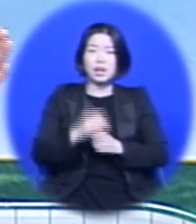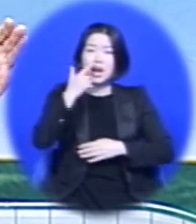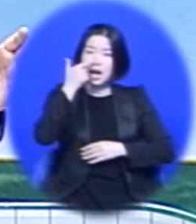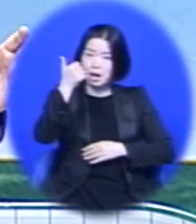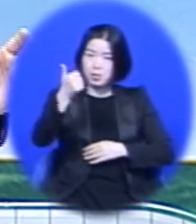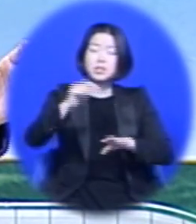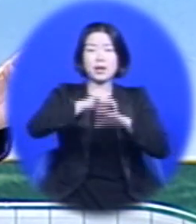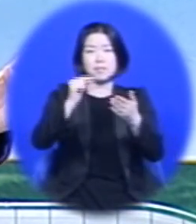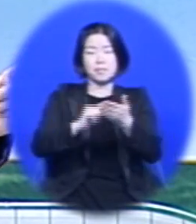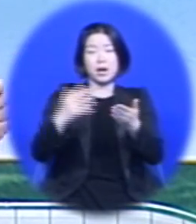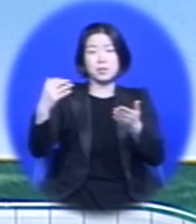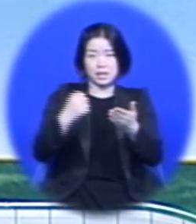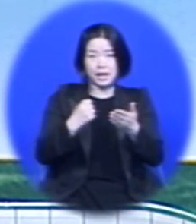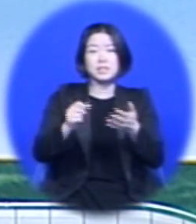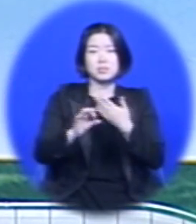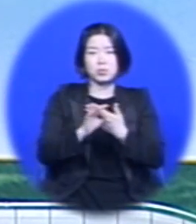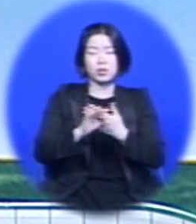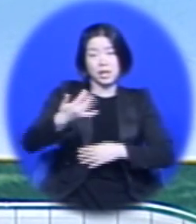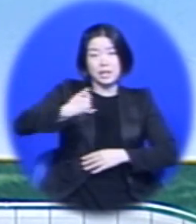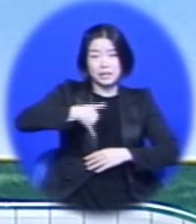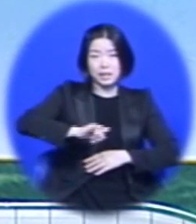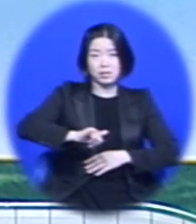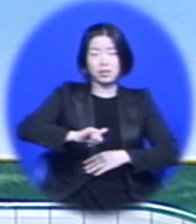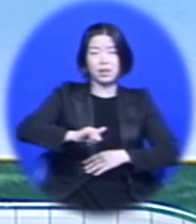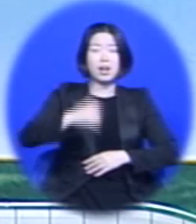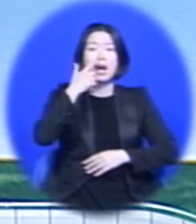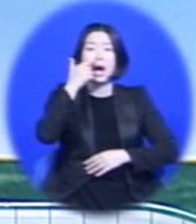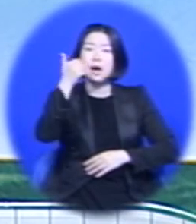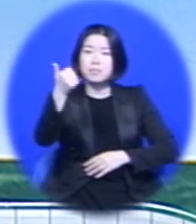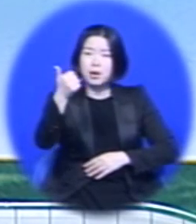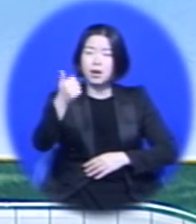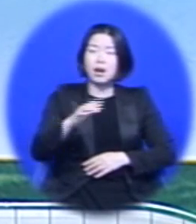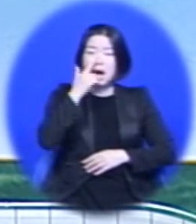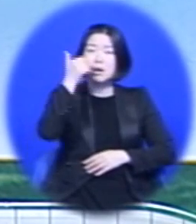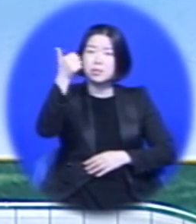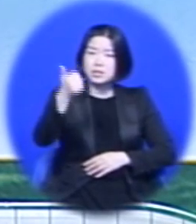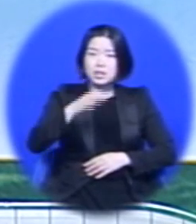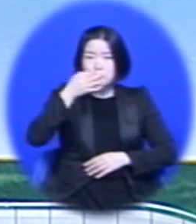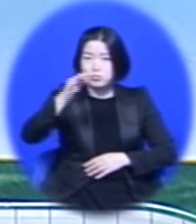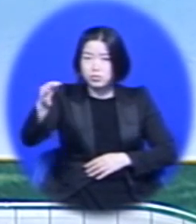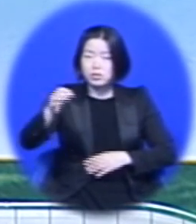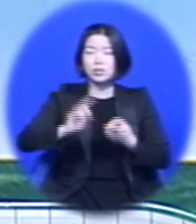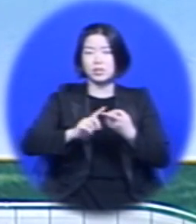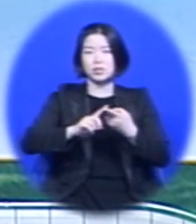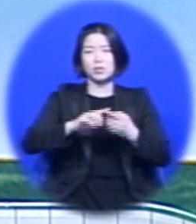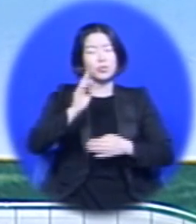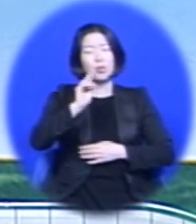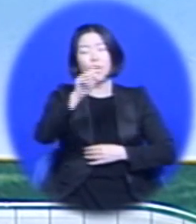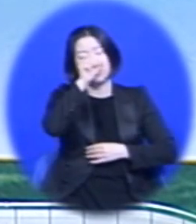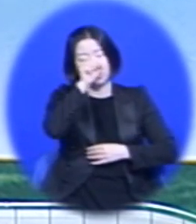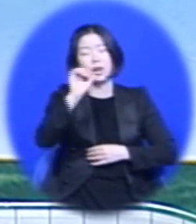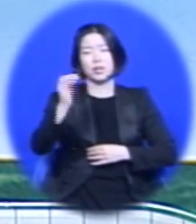아버지의 심정을 가져보시면 자녀가 아빠, 아버지 이렇게 부르는 것을 그렇게 좋아하게 돼